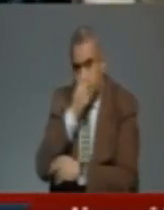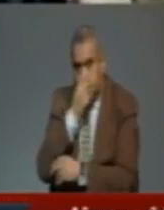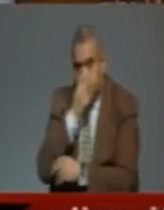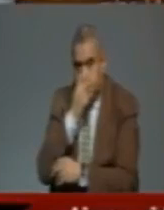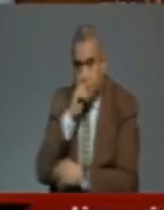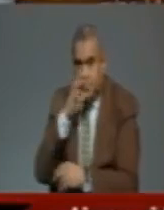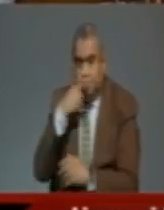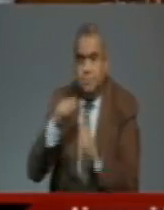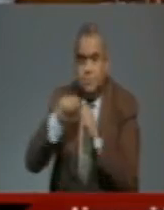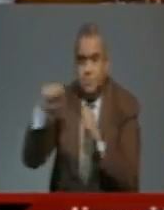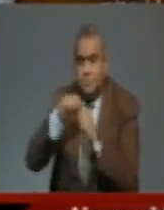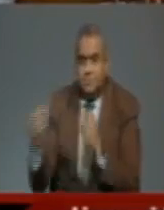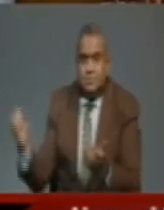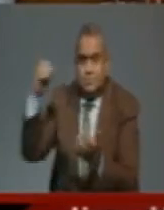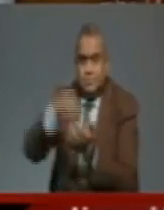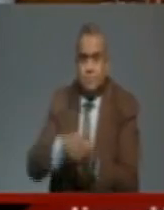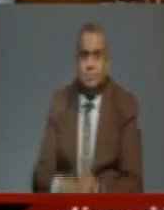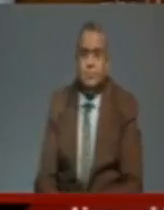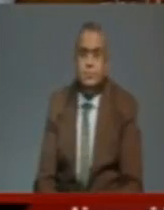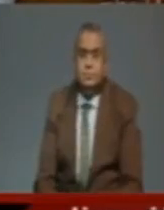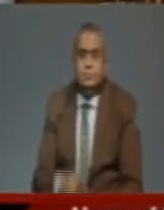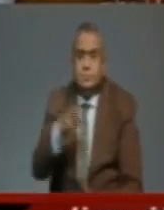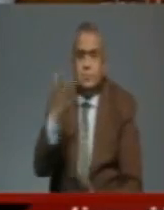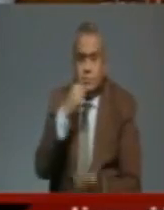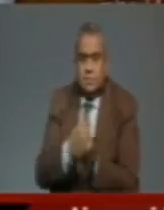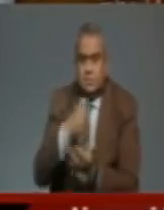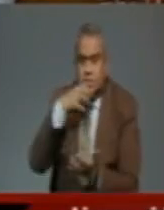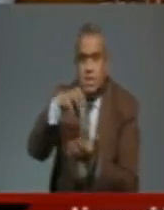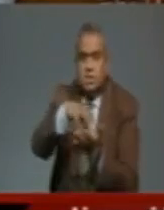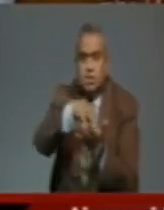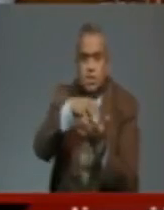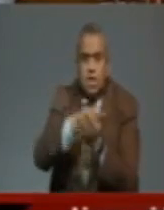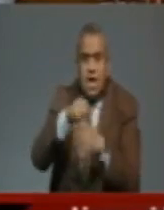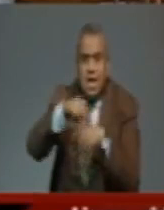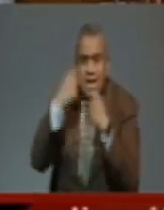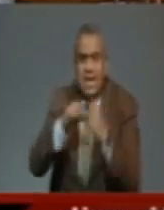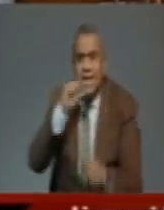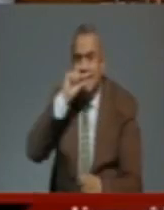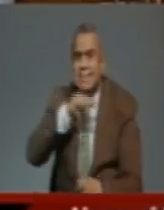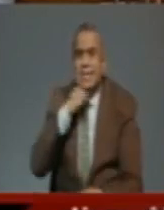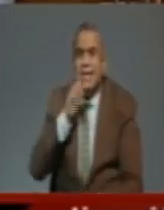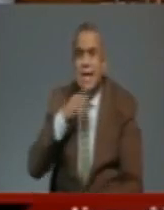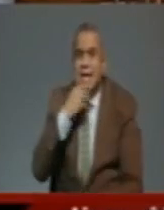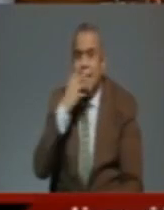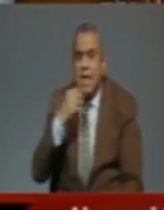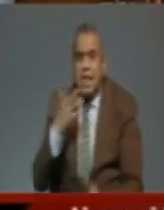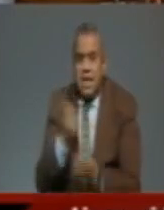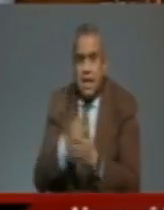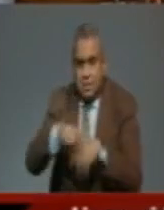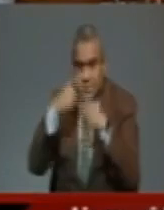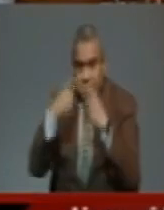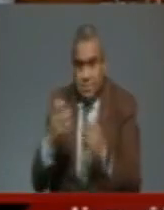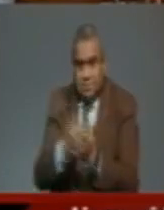كم شقه في بشائر الخير عشان تفضي ايه؟ عشان افضي يا فندم المنطقه اصلا دي